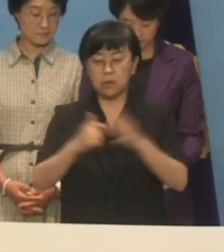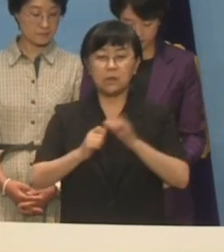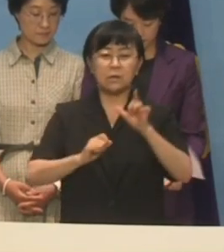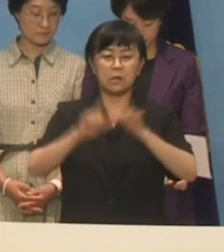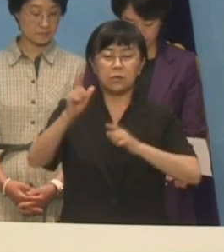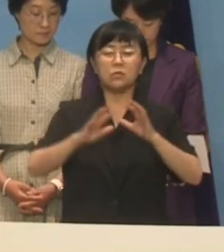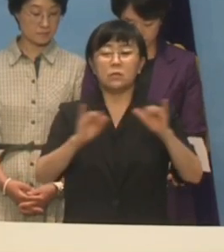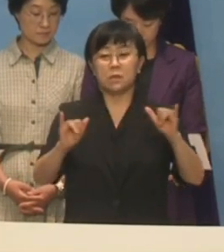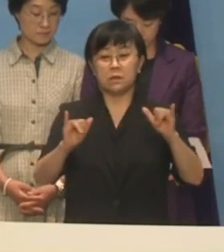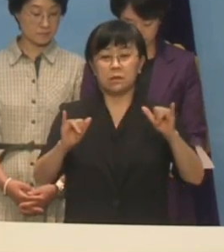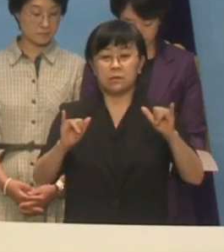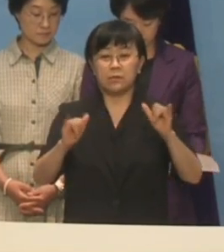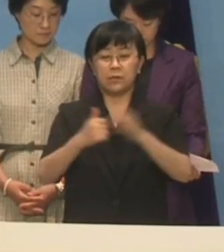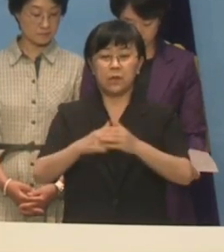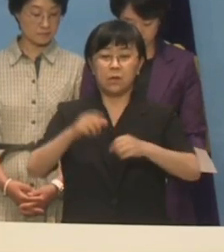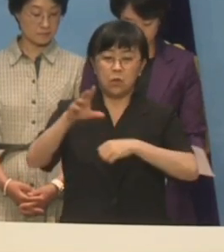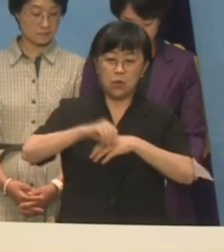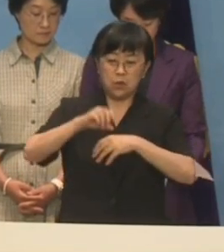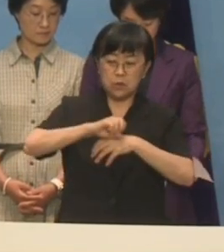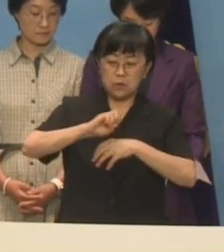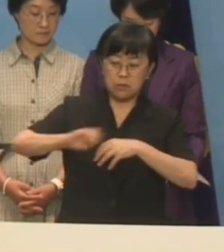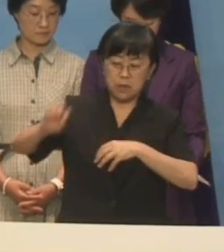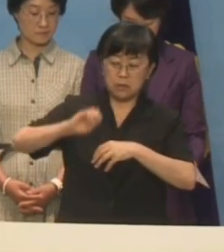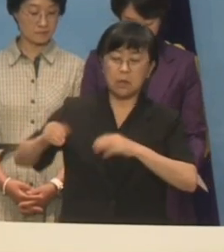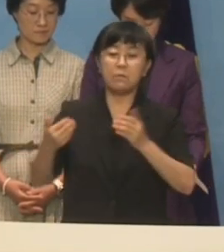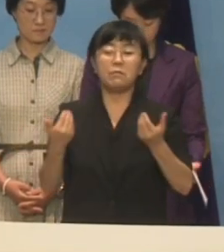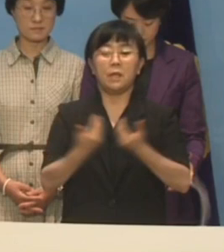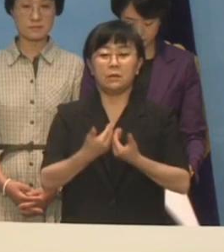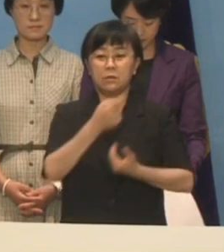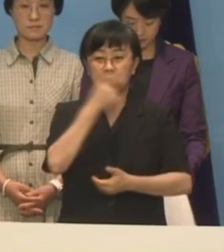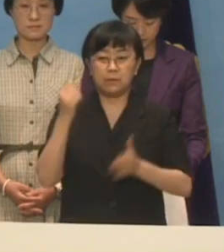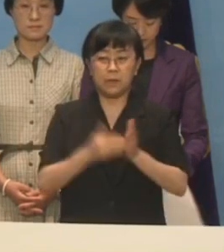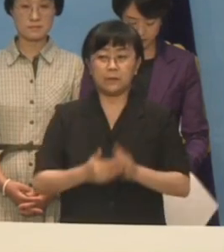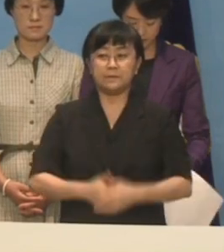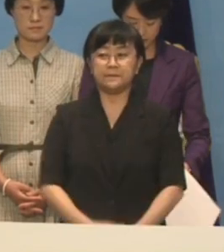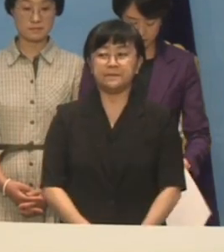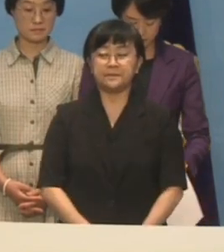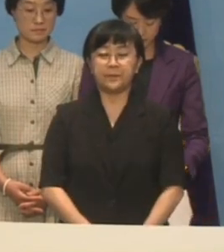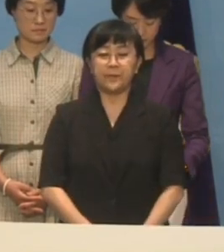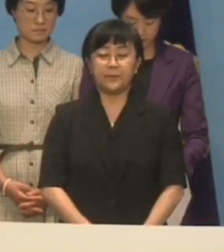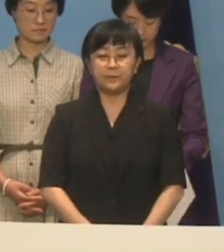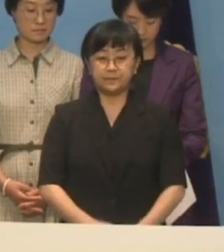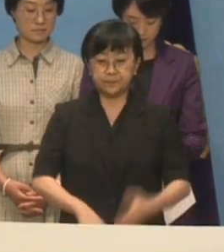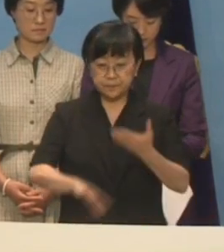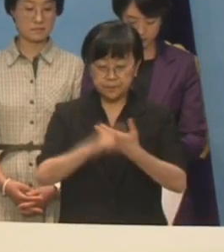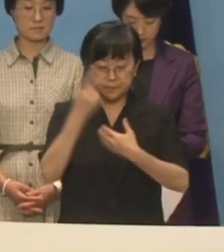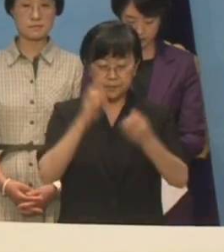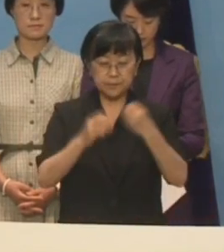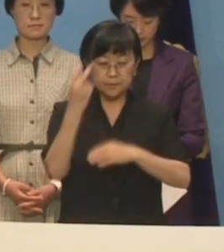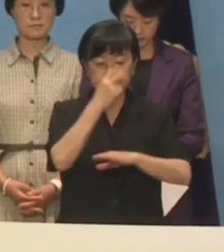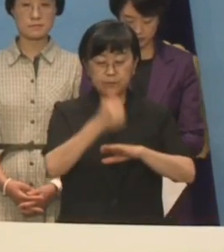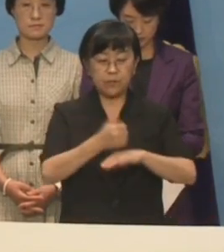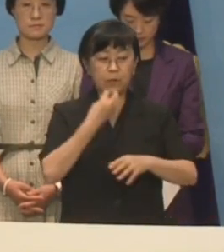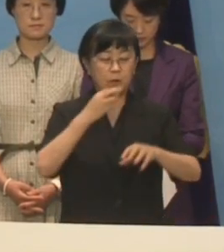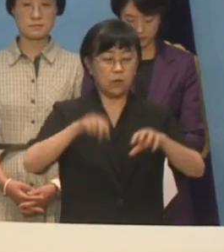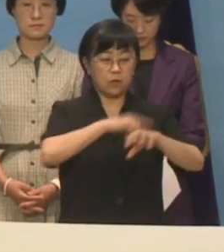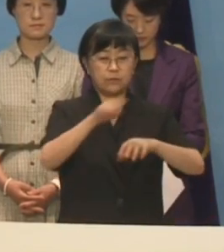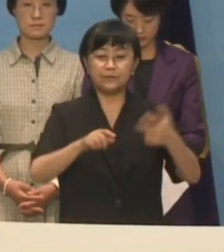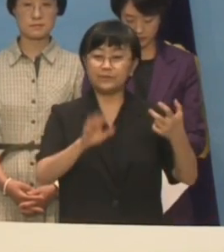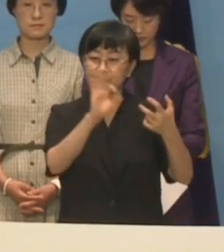대부분의 국민들께서 오염수 해양 투기에 반대하는 것으로 확인되었습니다. 또 다른 여론조사에서는 수도권